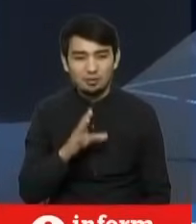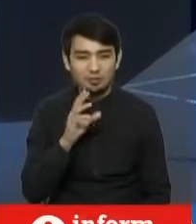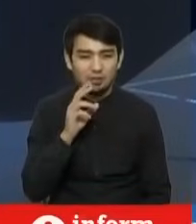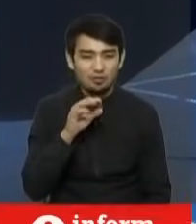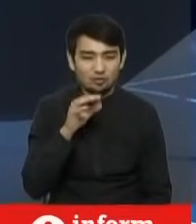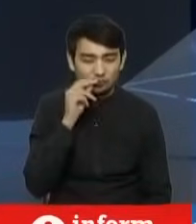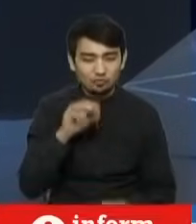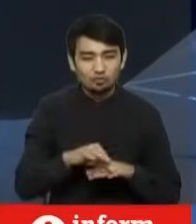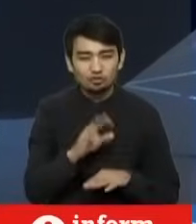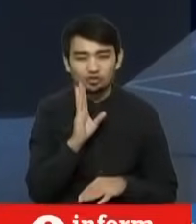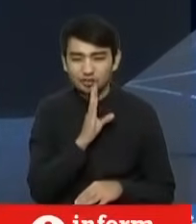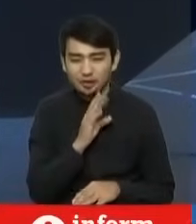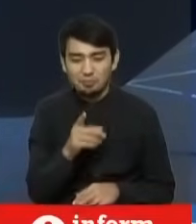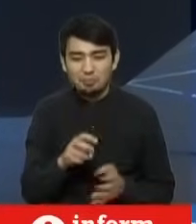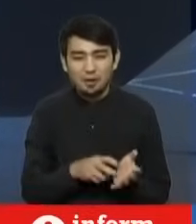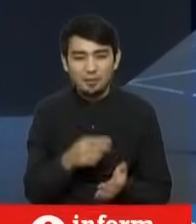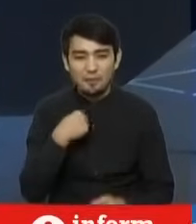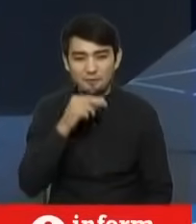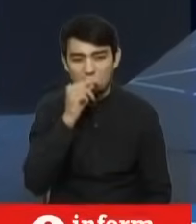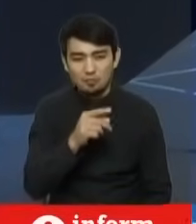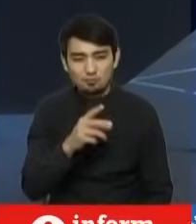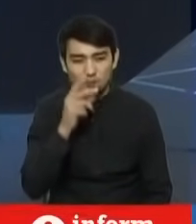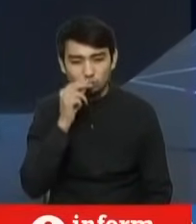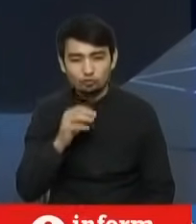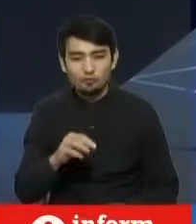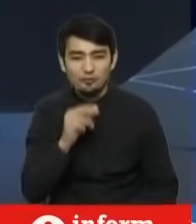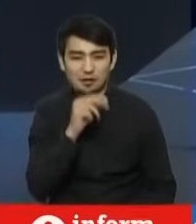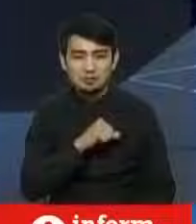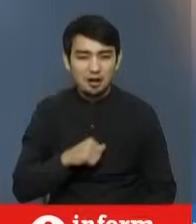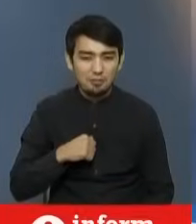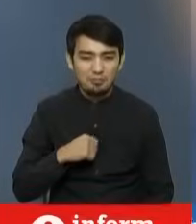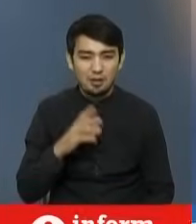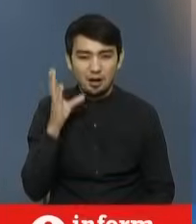что работодатель сделает виновным ее мужа. Людмила Батюшкина выслушала.